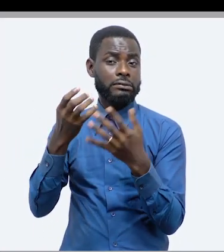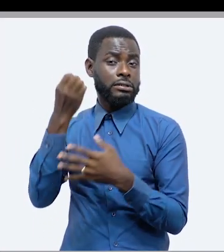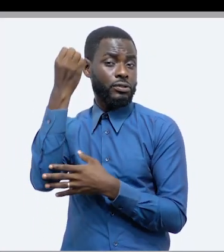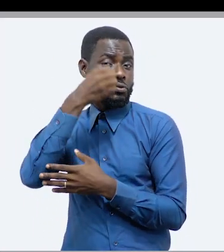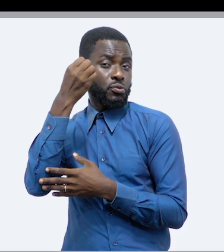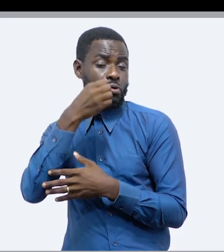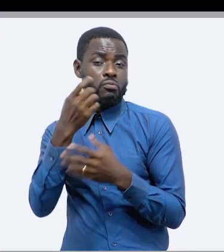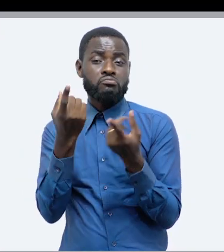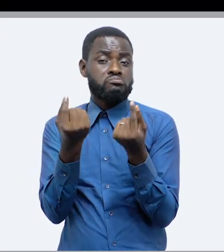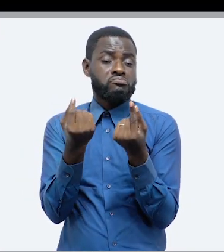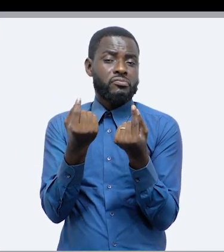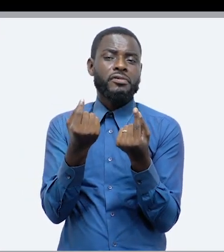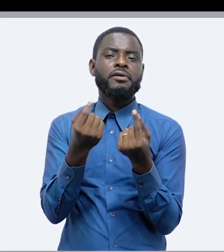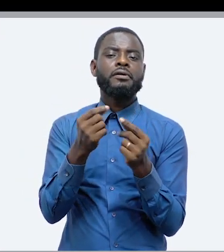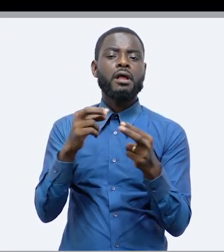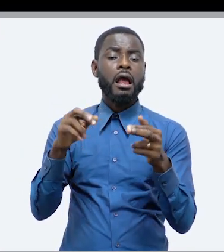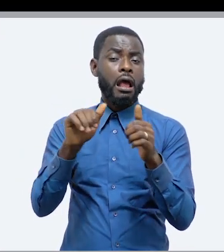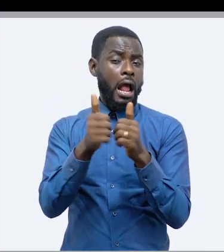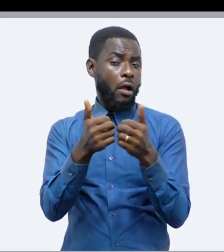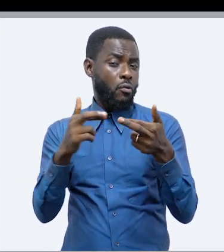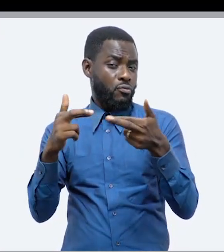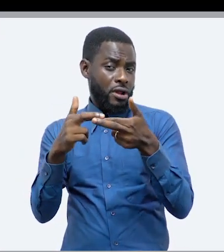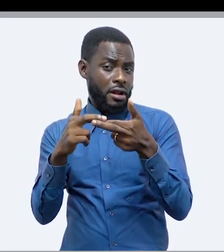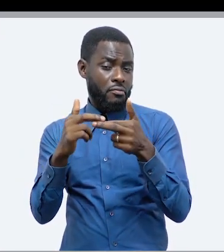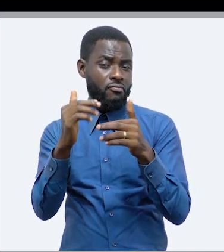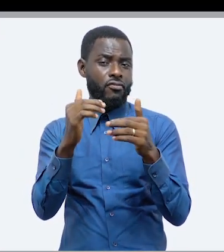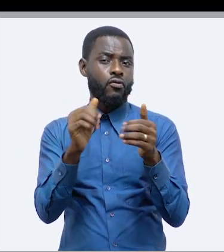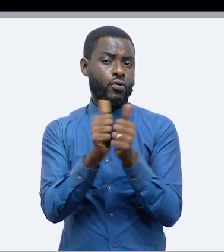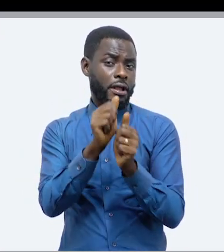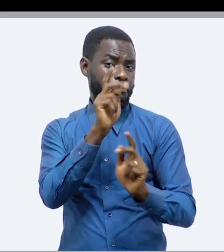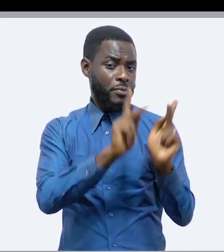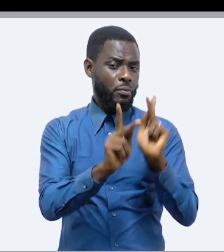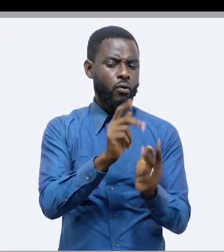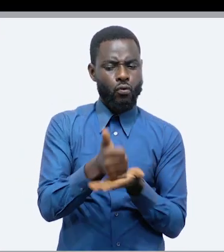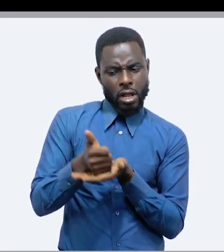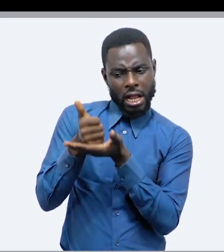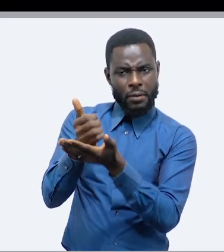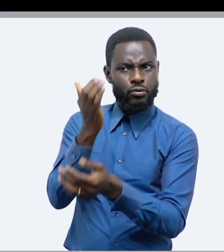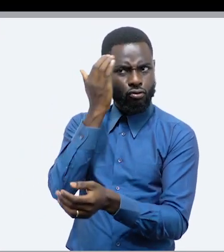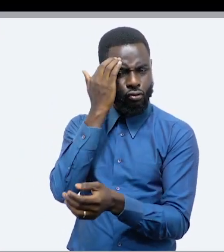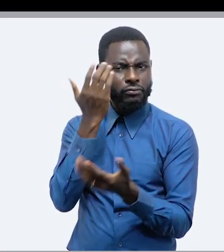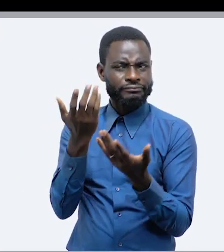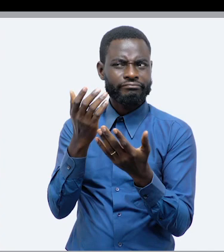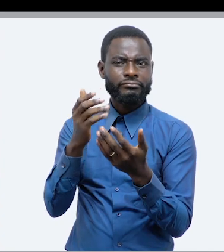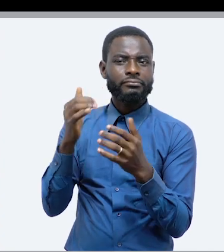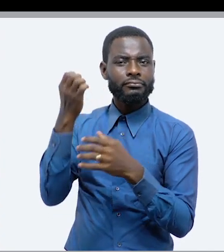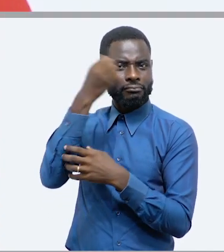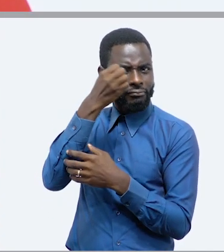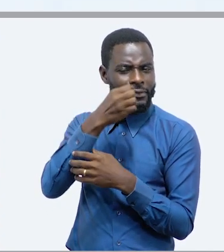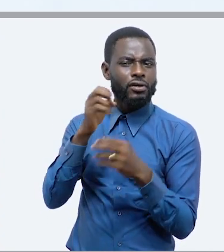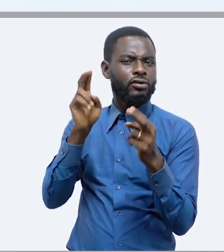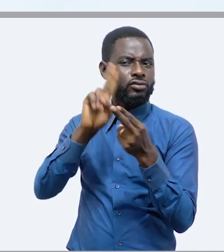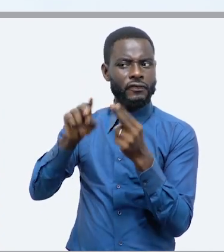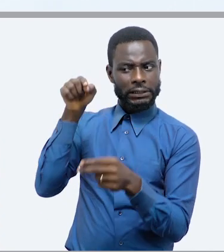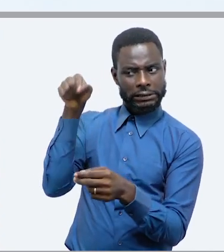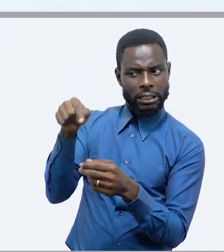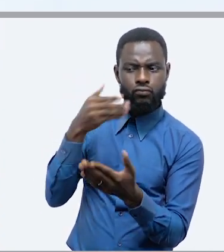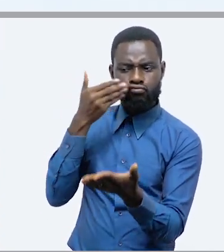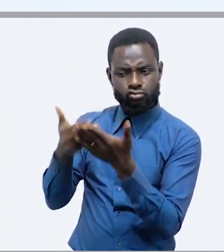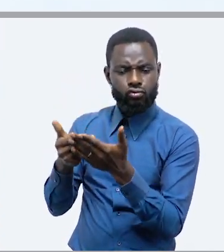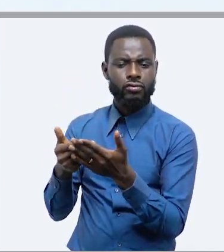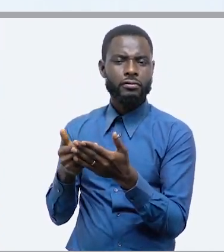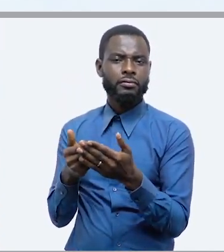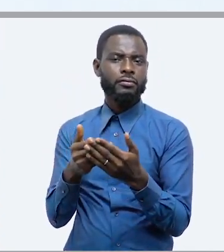bo ke network shramo un ha wo na hegbe. Ke kasi o ni. Ni wo chon ni hun. Eji gbe